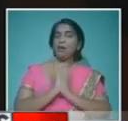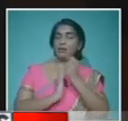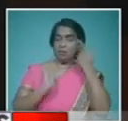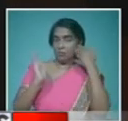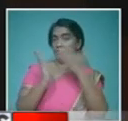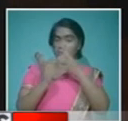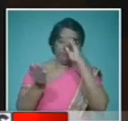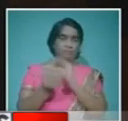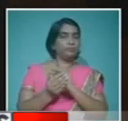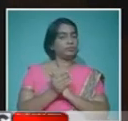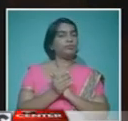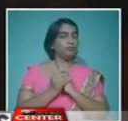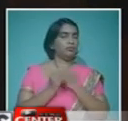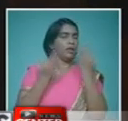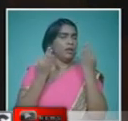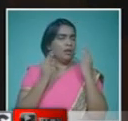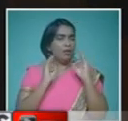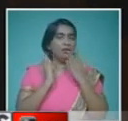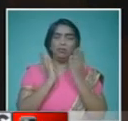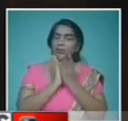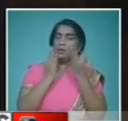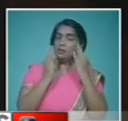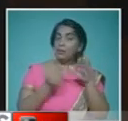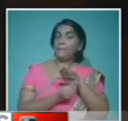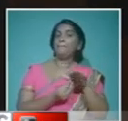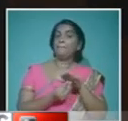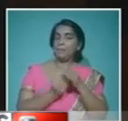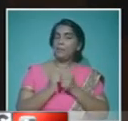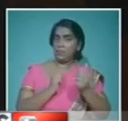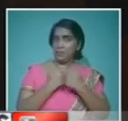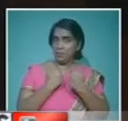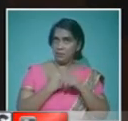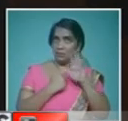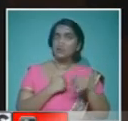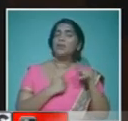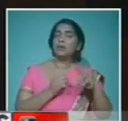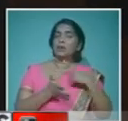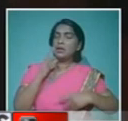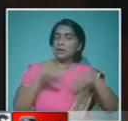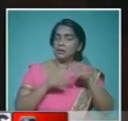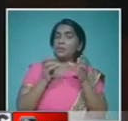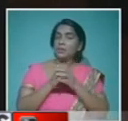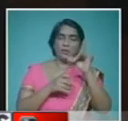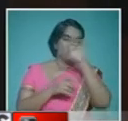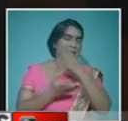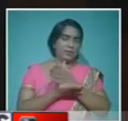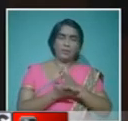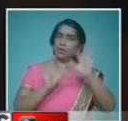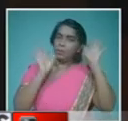සුරකින ශාස්ත්‍රීය නිදහස ආරක්ෂා වෙන පරිසරයක් ඇති කිරීම සඳහා දේශපාලන පක්ෂපාත භේදයෙන්